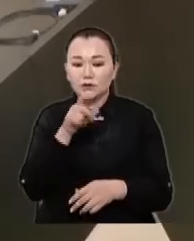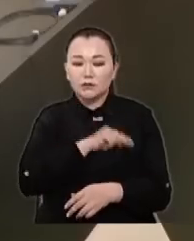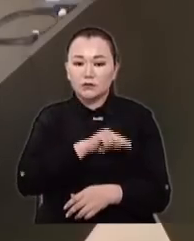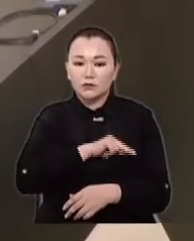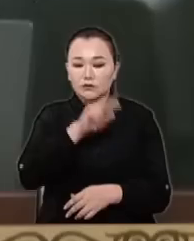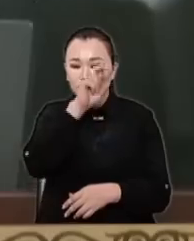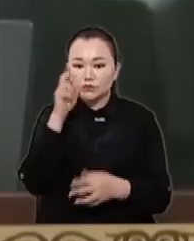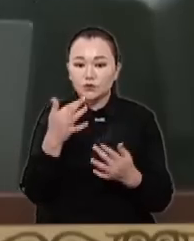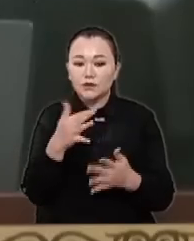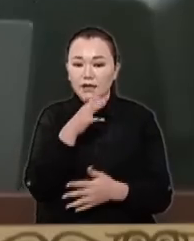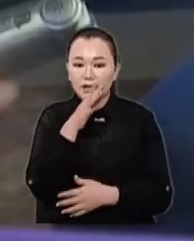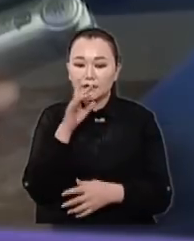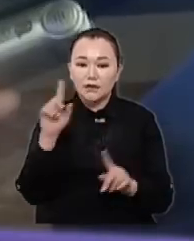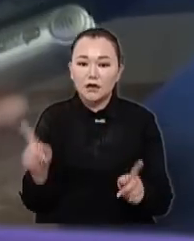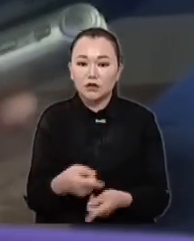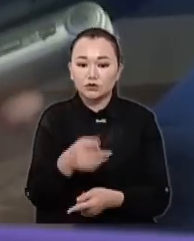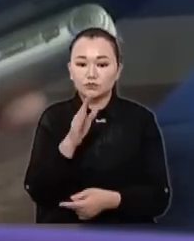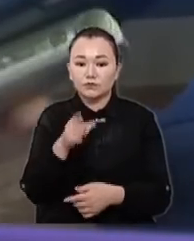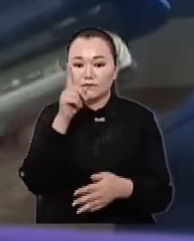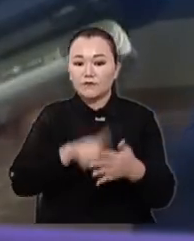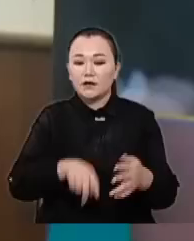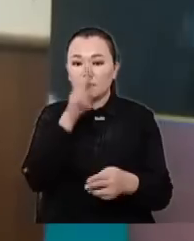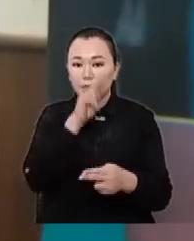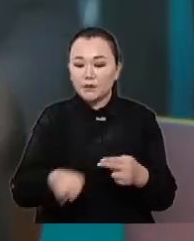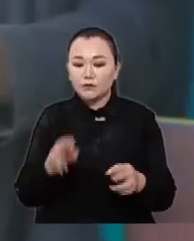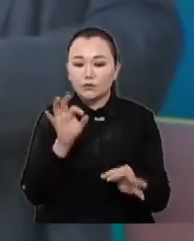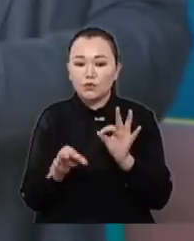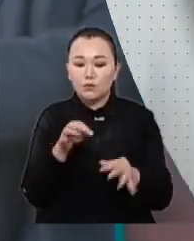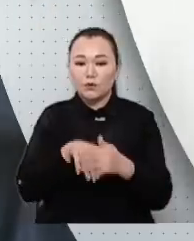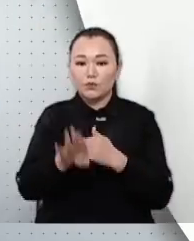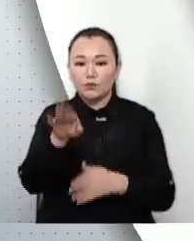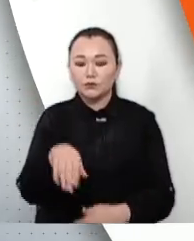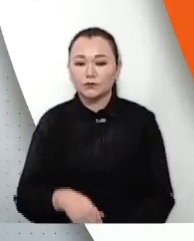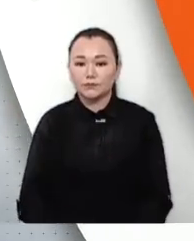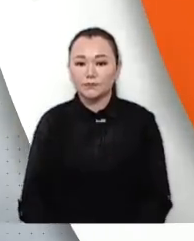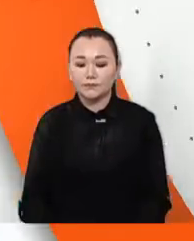кызметтен канча жылга шеттетилет? Сенимин жоголтту деген норма менен кетет.